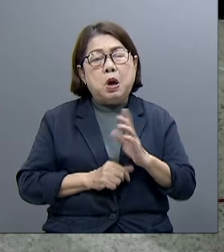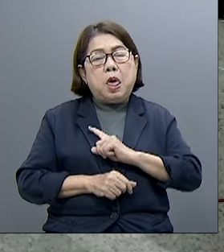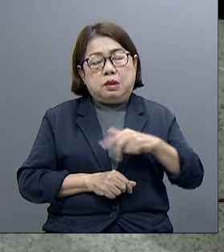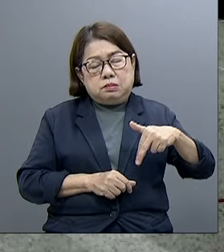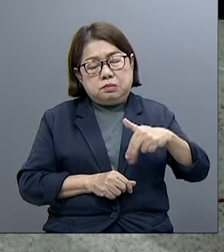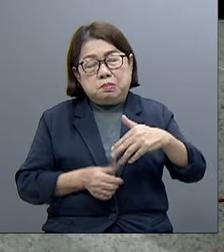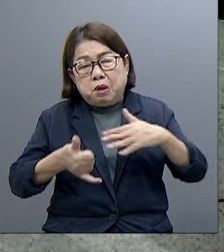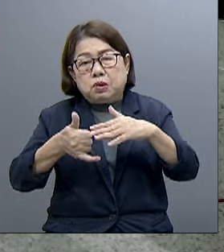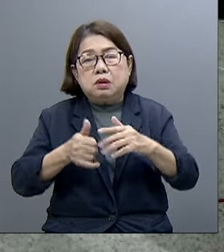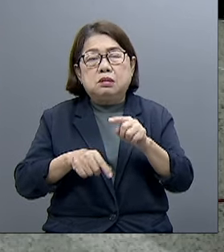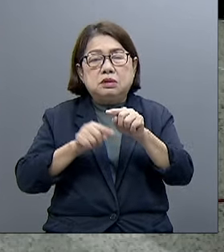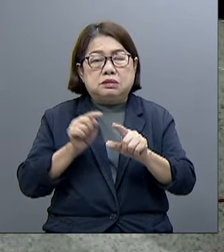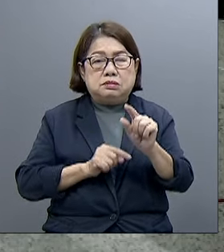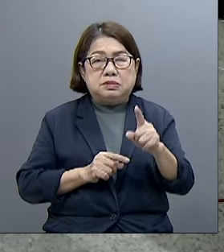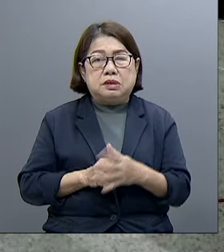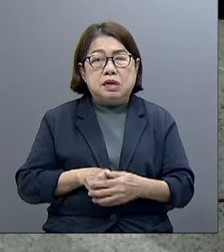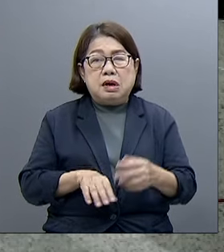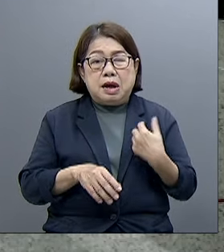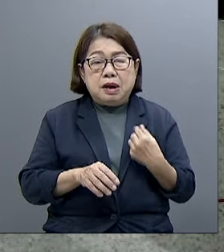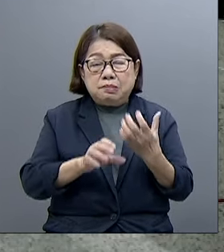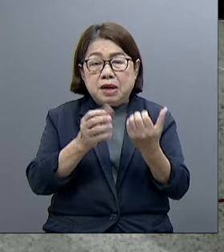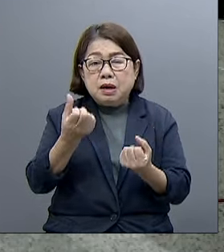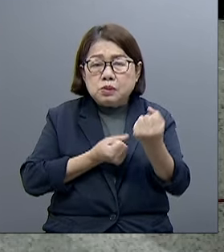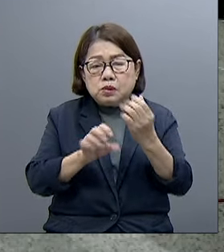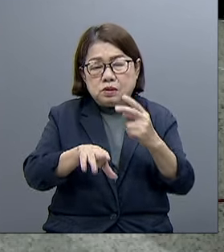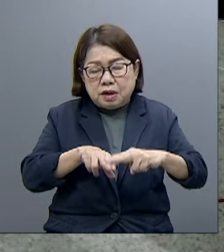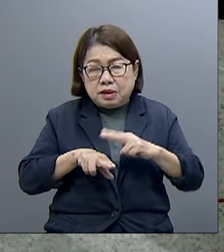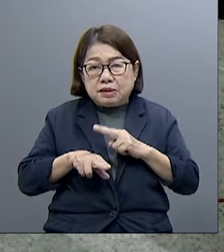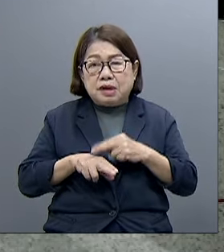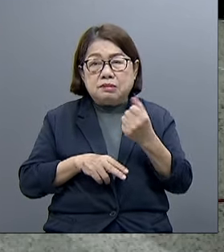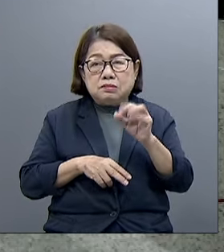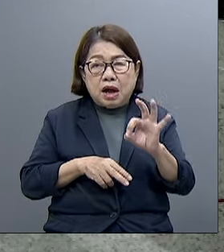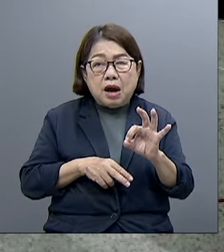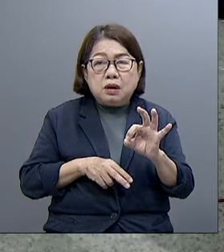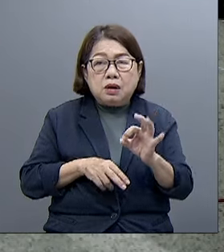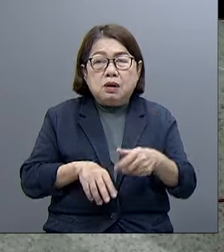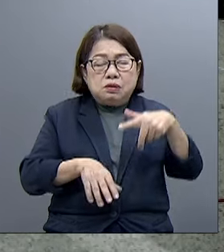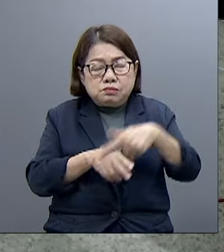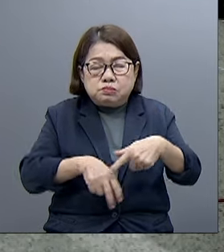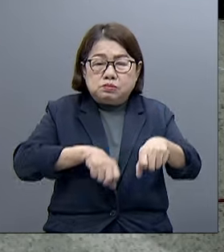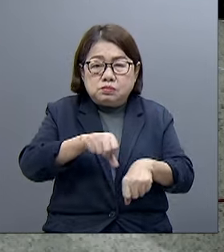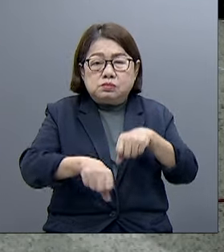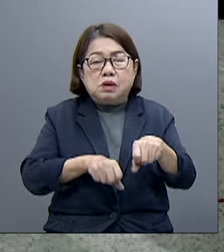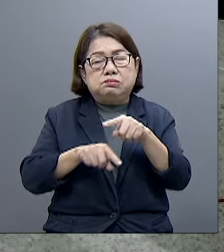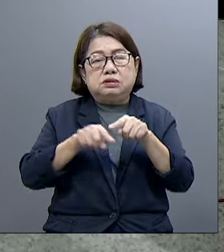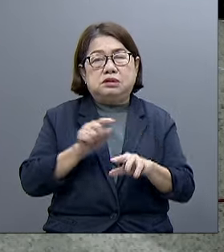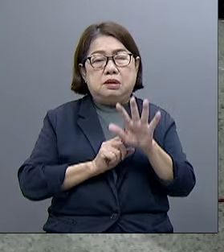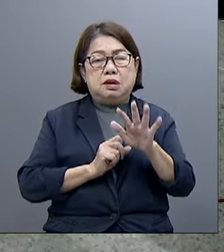ละ21รถ10ที่นั่งขึ้นไปและรถขนของร้อยละ19ส่วนรถจักรยานคิดเป็นร้อยละ5ค่